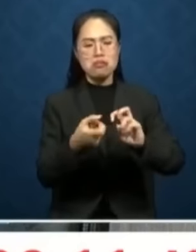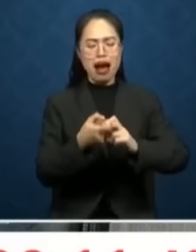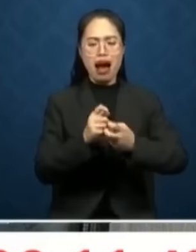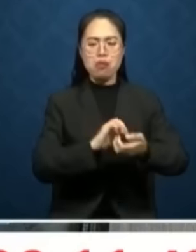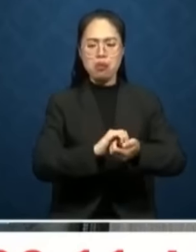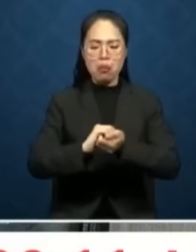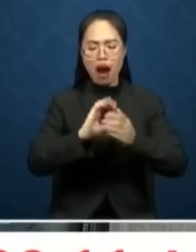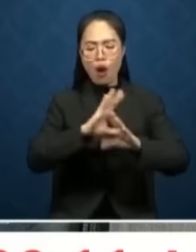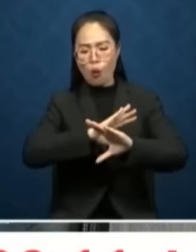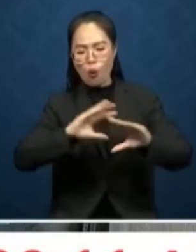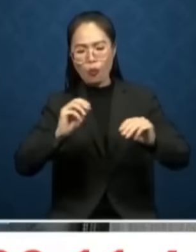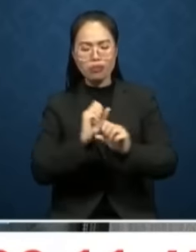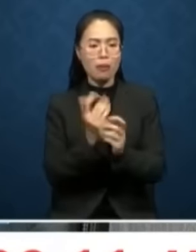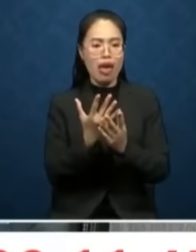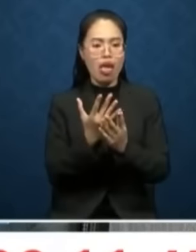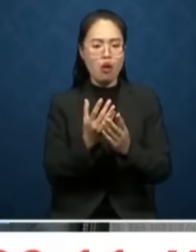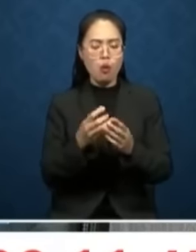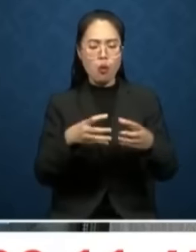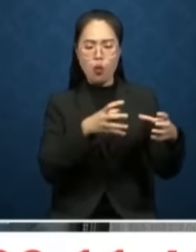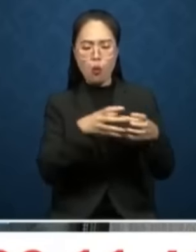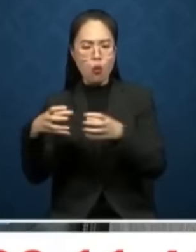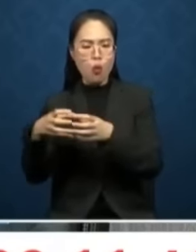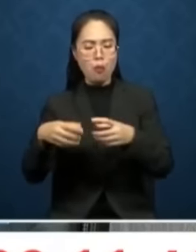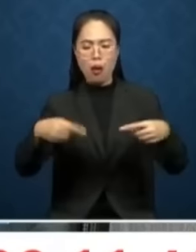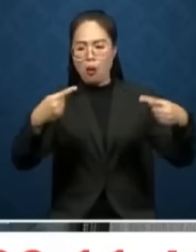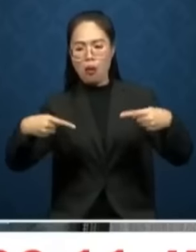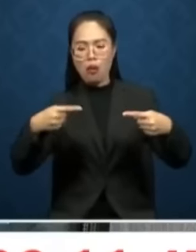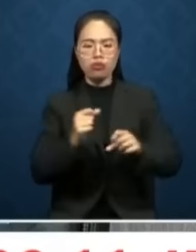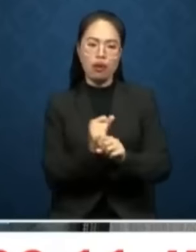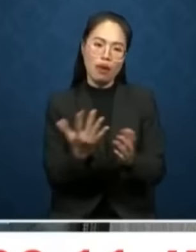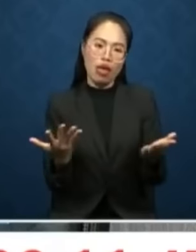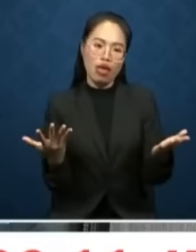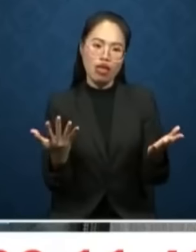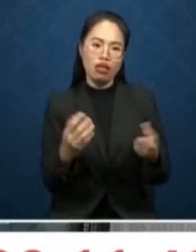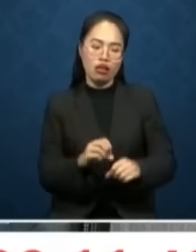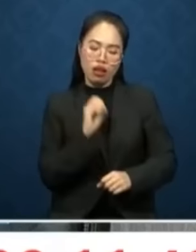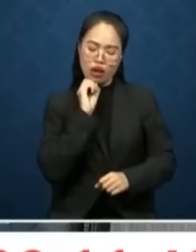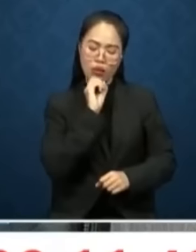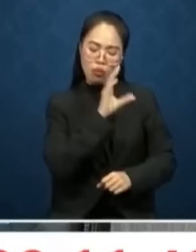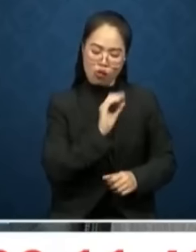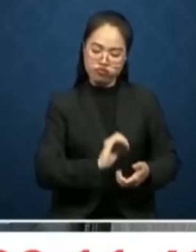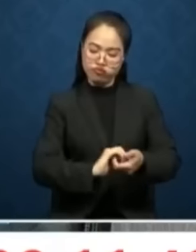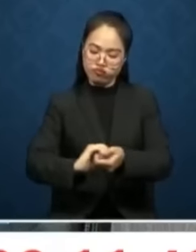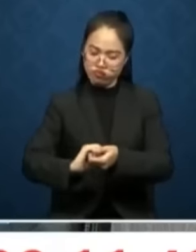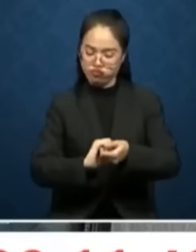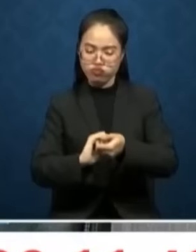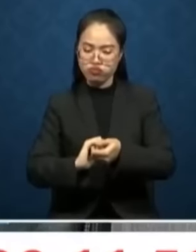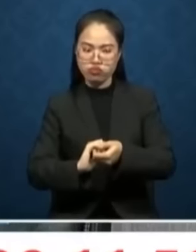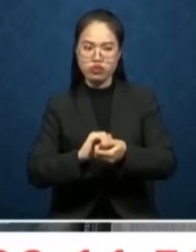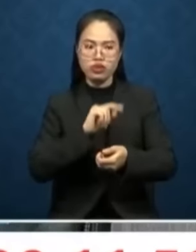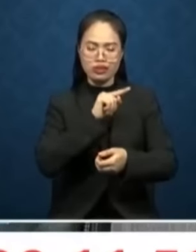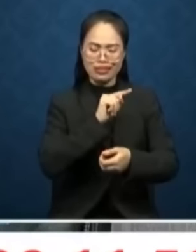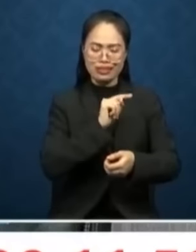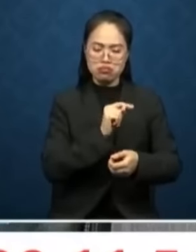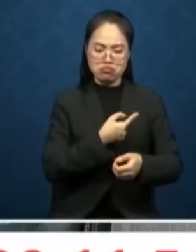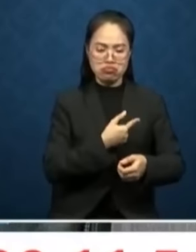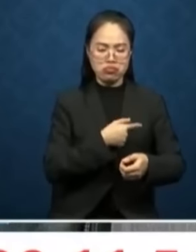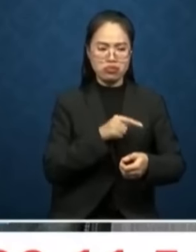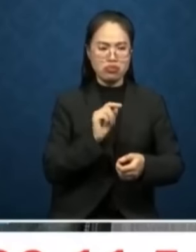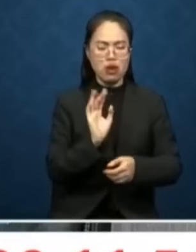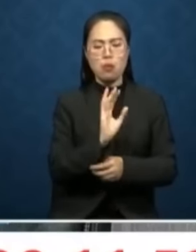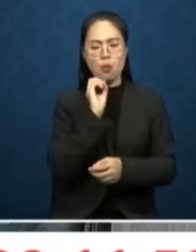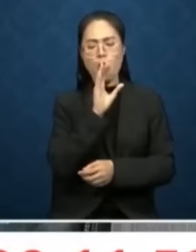กิดขึ้นในบ้านเราได้ยังไงท่านจะอ้างว่าปลองดองโดยฝ่ายหนึ่งยืนเหยียบอยู่บนหัวของอีกฝ่ายหนึ่งนั้นผม